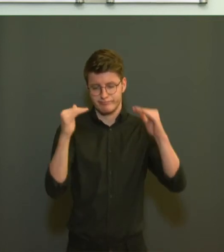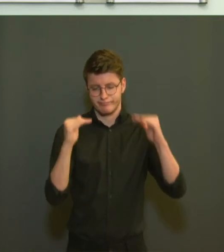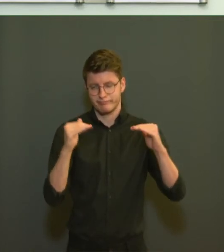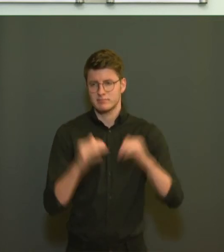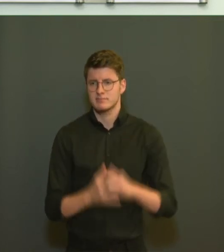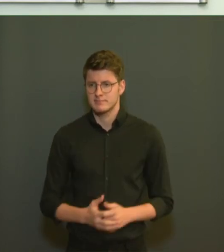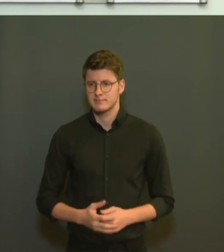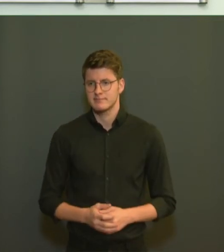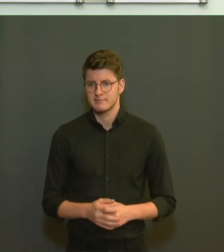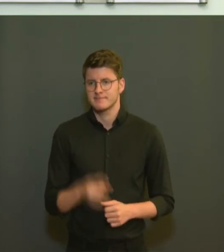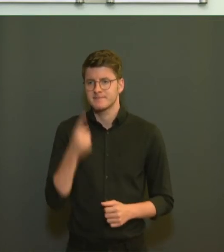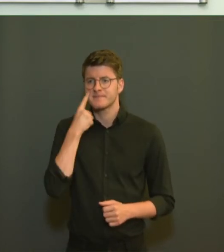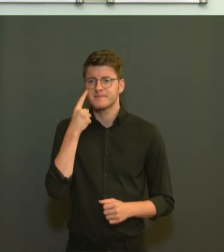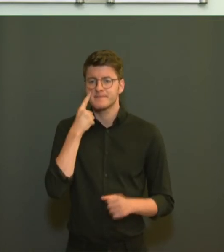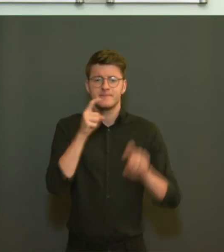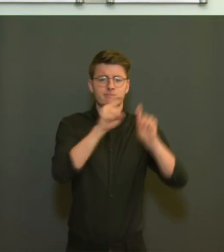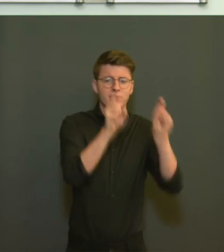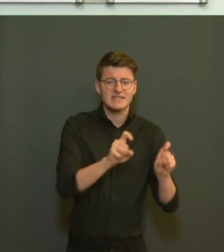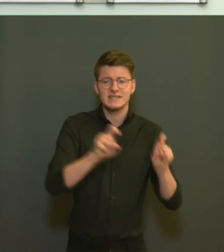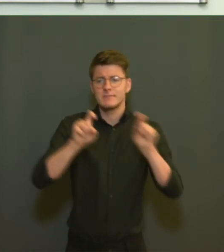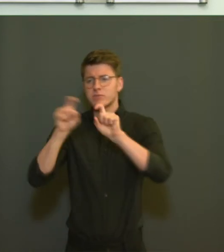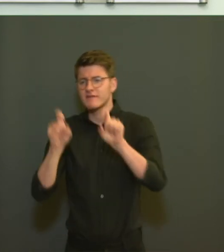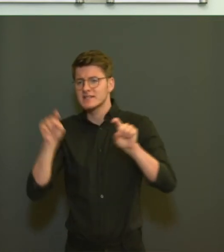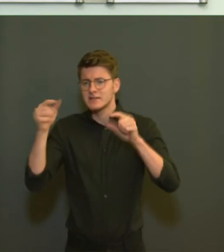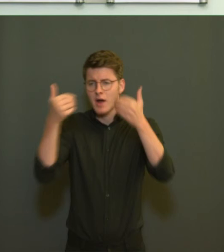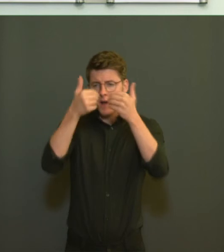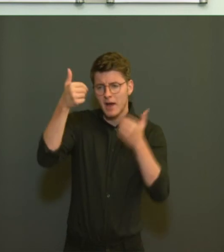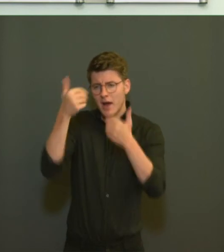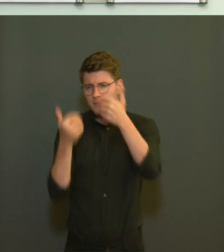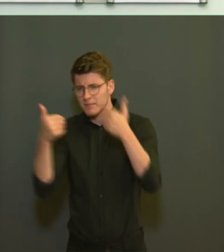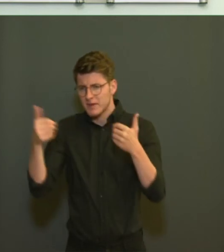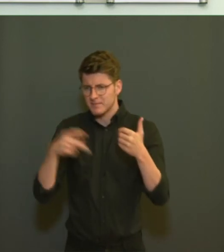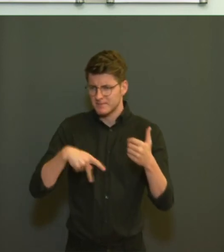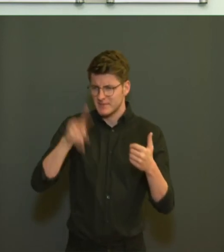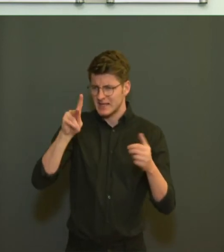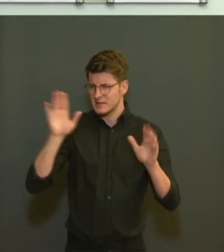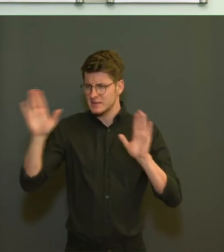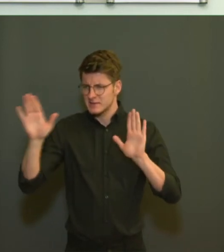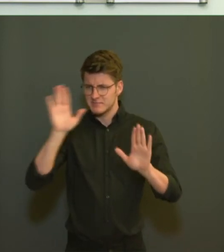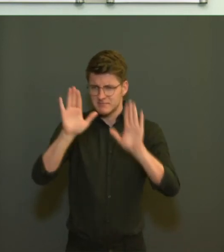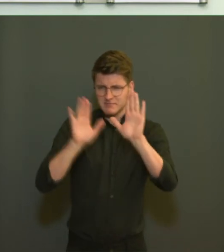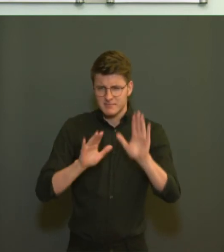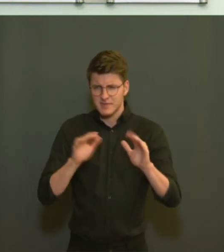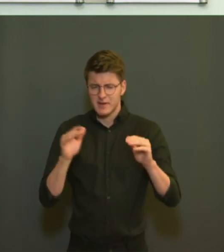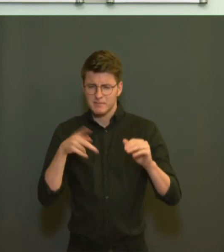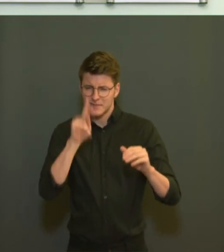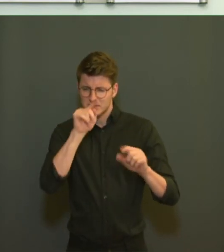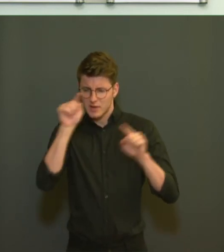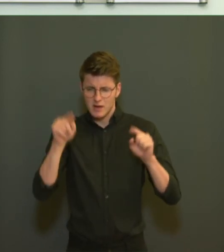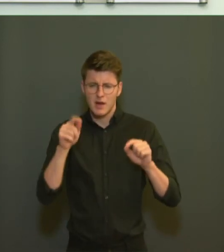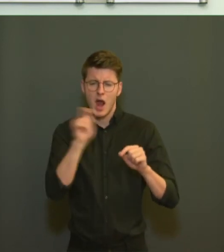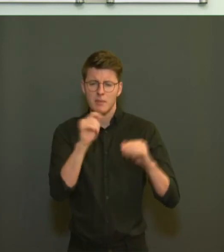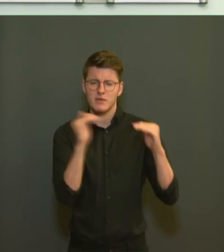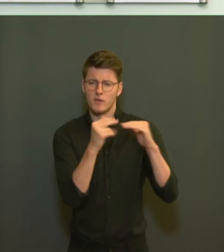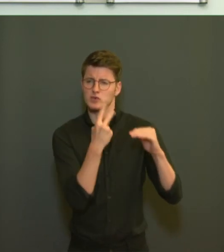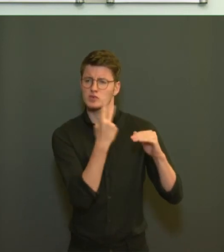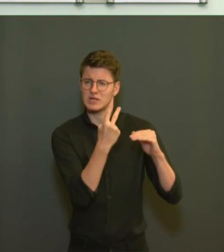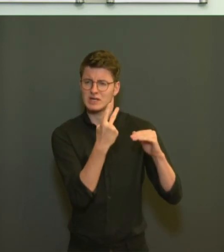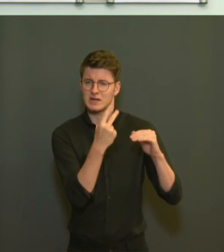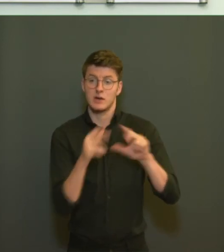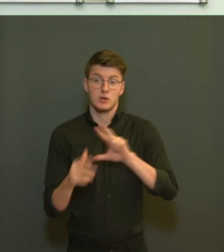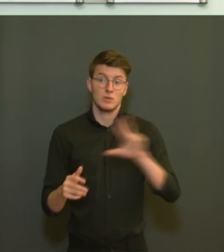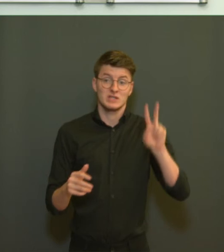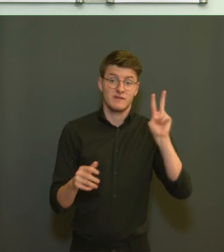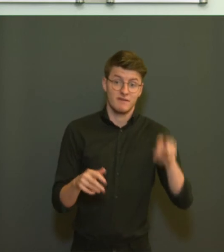provincies bevinden zich in alarmniveau 2. Voor West-Vlaanderen is dit momenteel alarmniveau 1. En voor